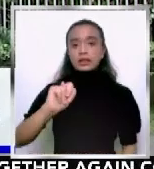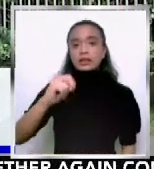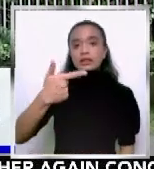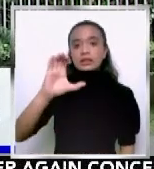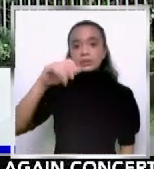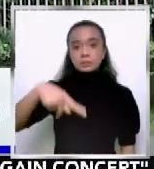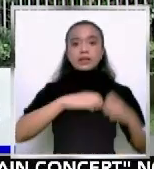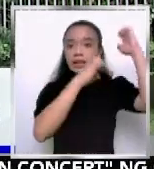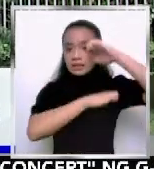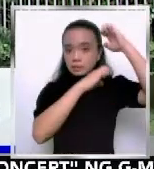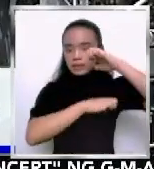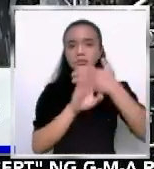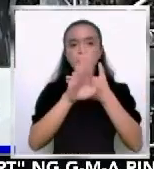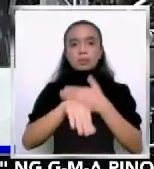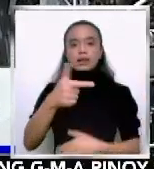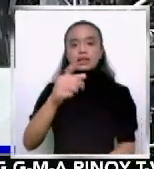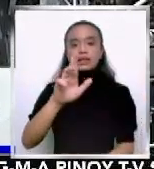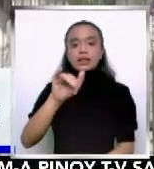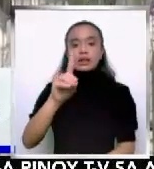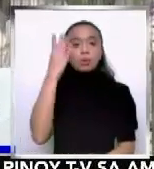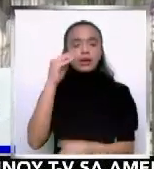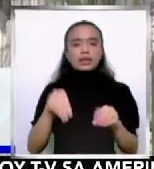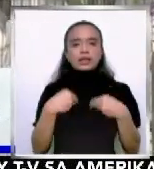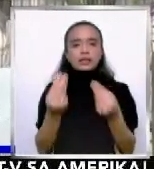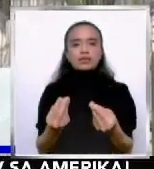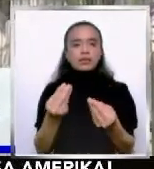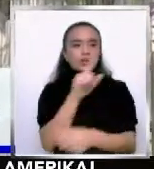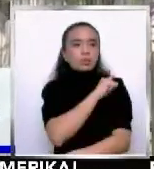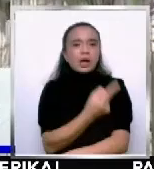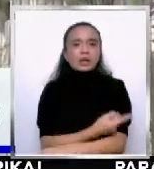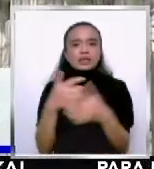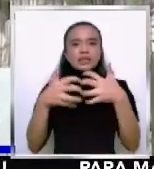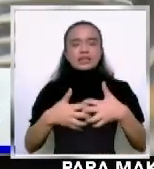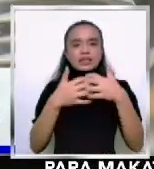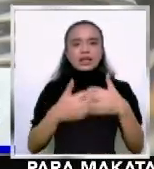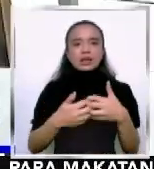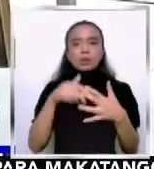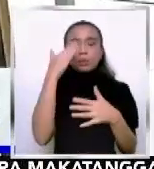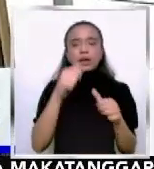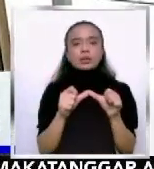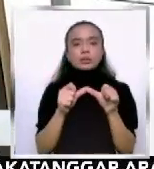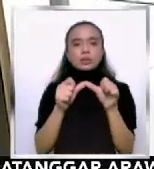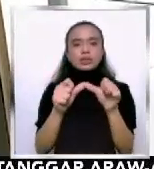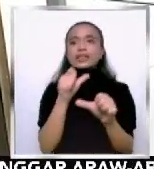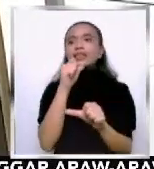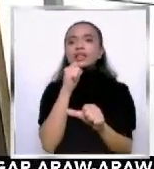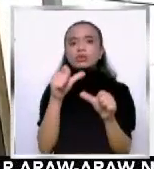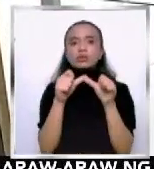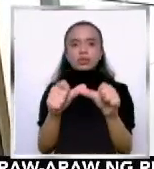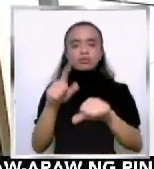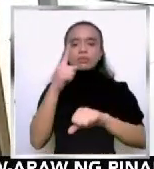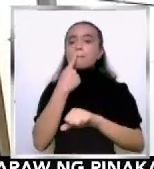na sa grid para mag-supply ng kuryente ang 2 planta para hindi na magpatuloy sa mga susunod na araw ang red alert. Inaasahan natin na matuloy